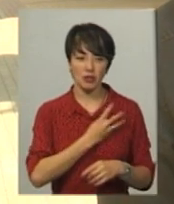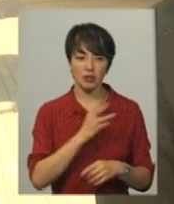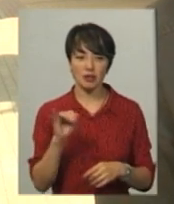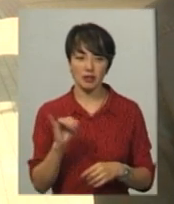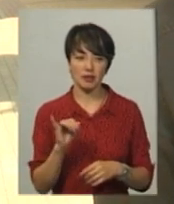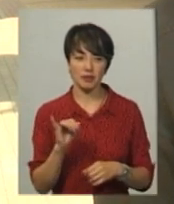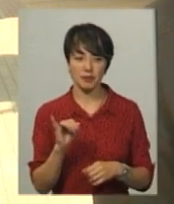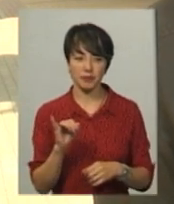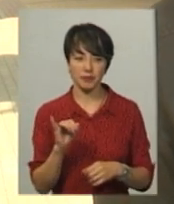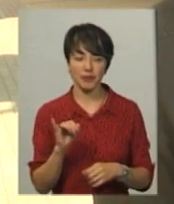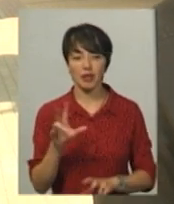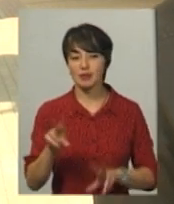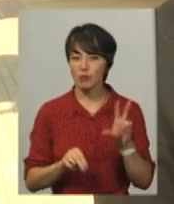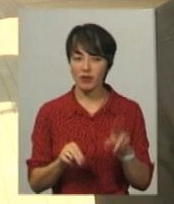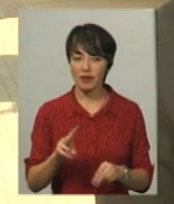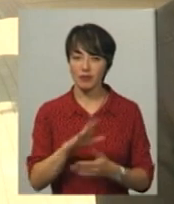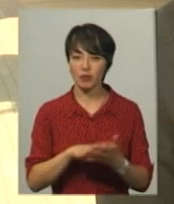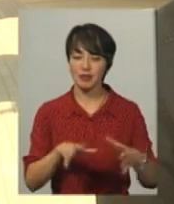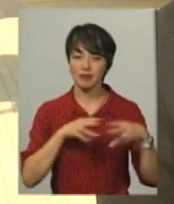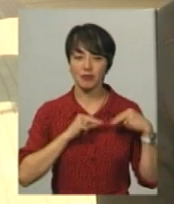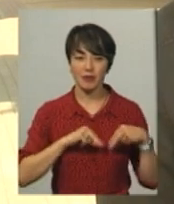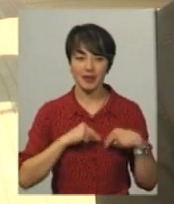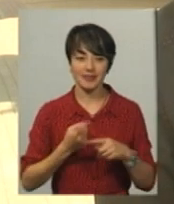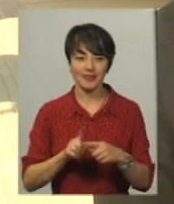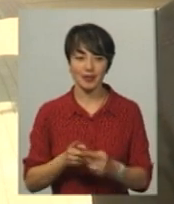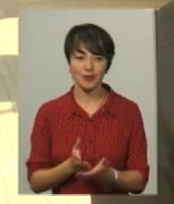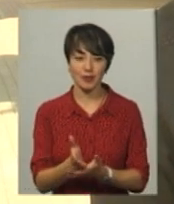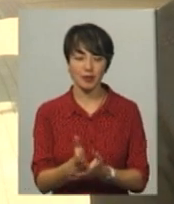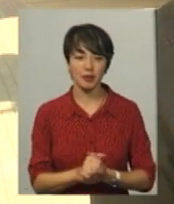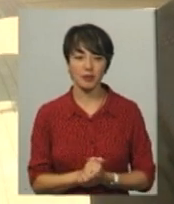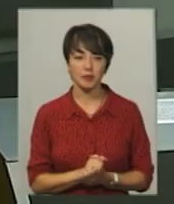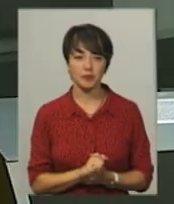і сподіваємося на подальшу співпрацю в даному напрямку.